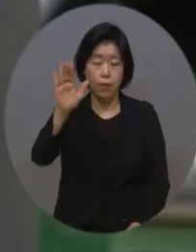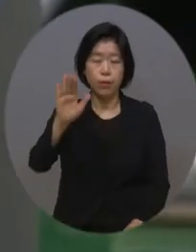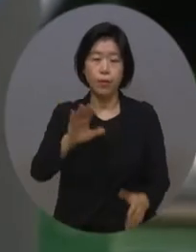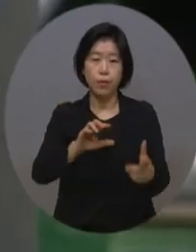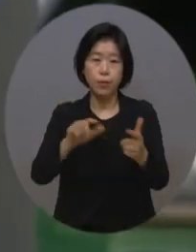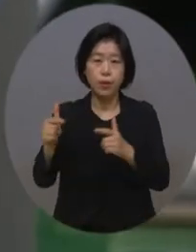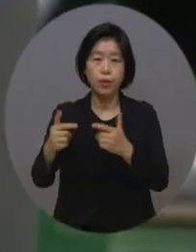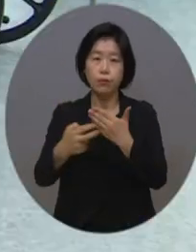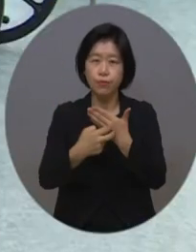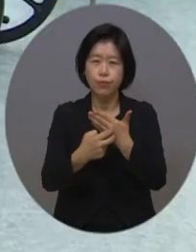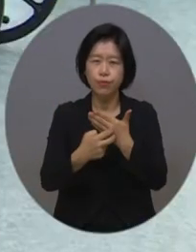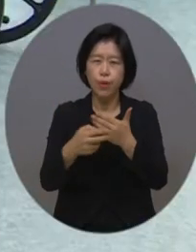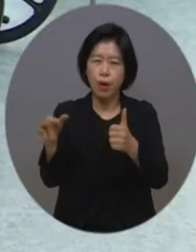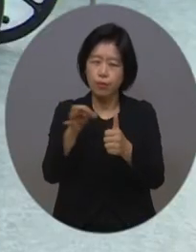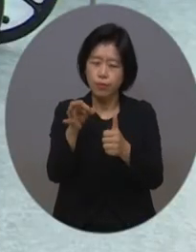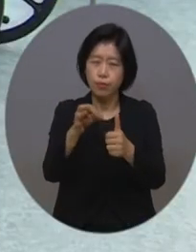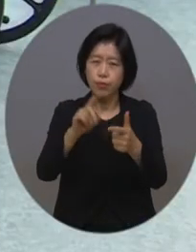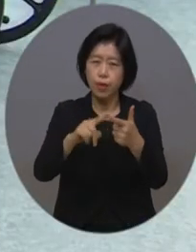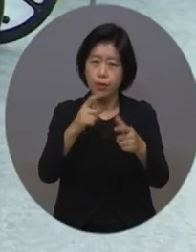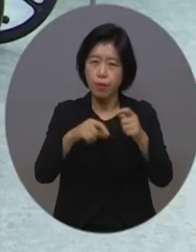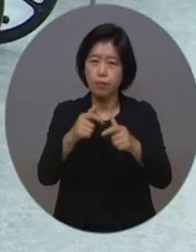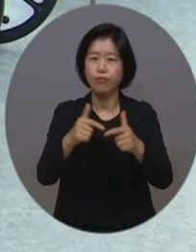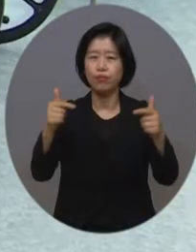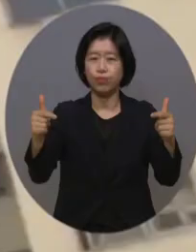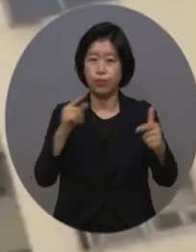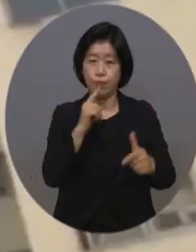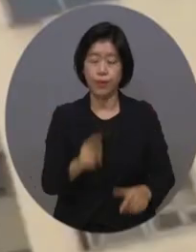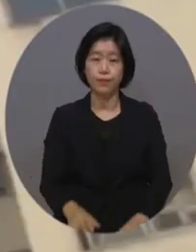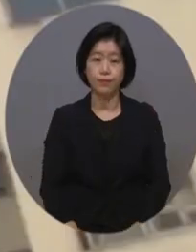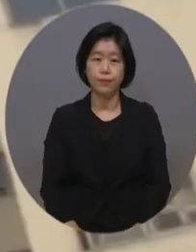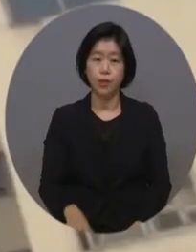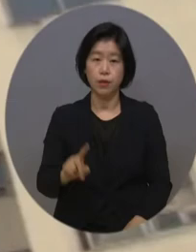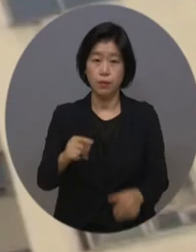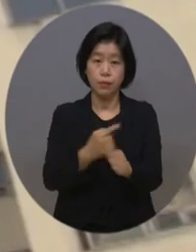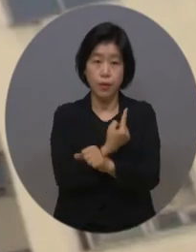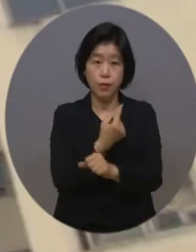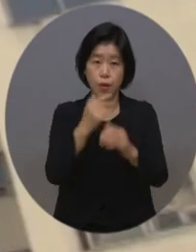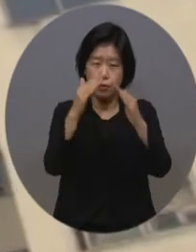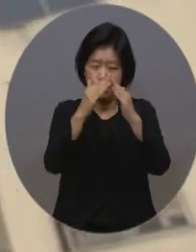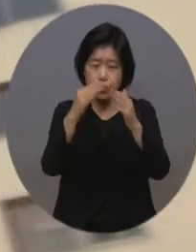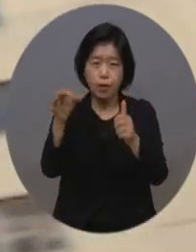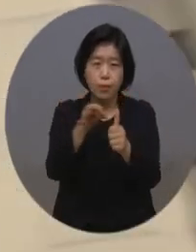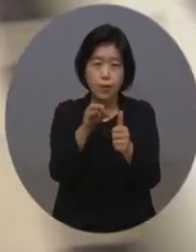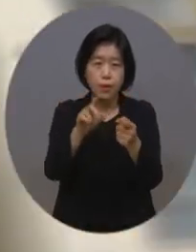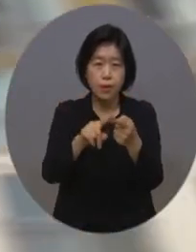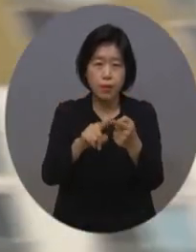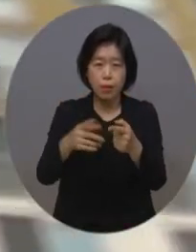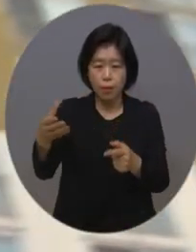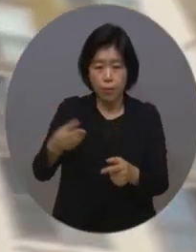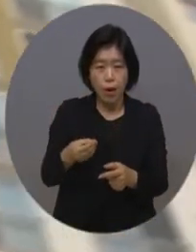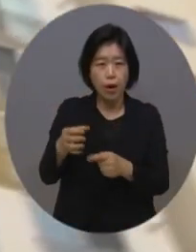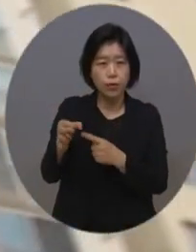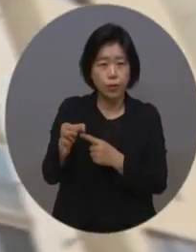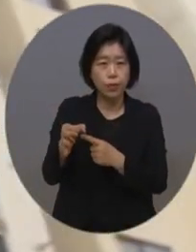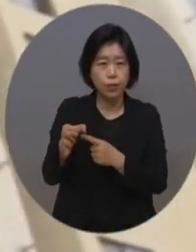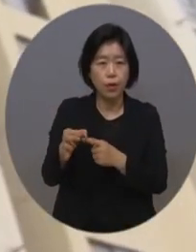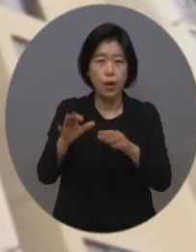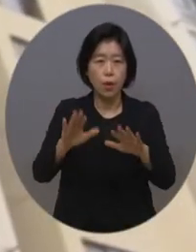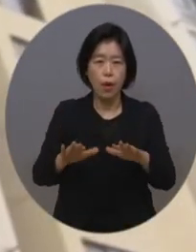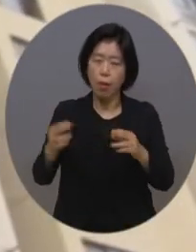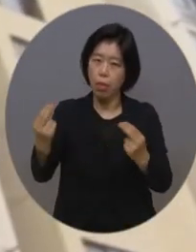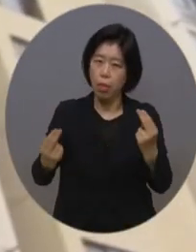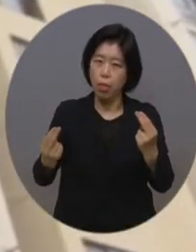보장성을 단계적으로 확대한다 는 설명입니다 이밖에도 주거급여 의 임 착하고 기준 임대료를 올해 대비 최대